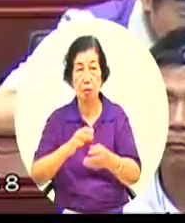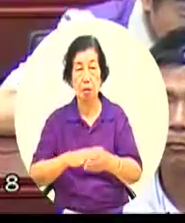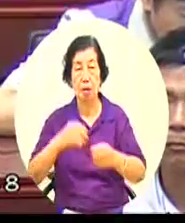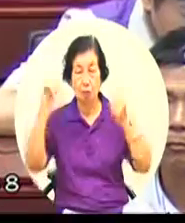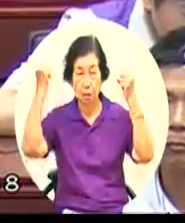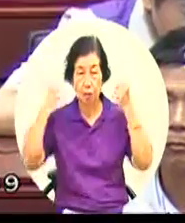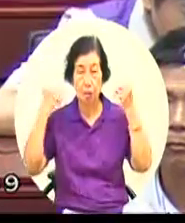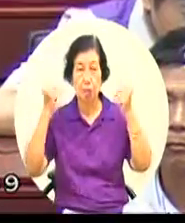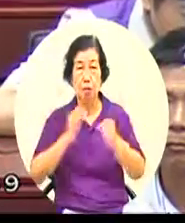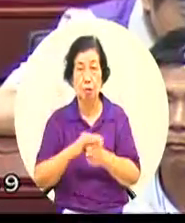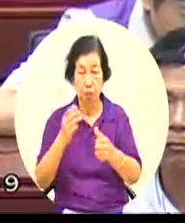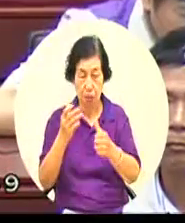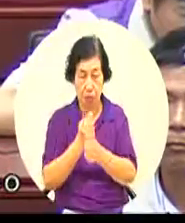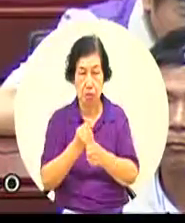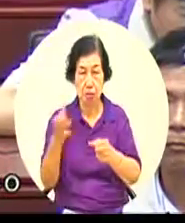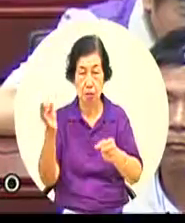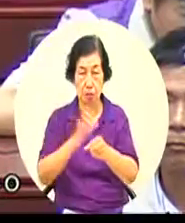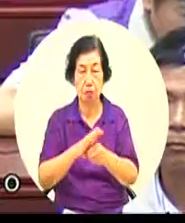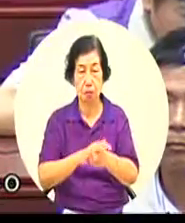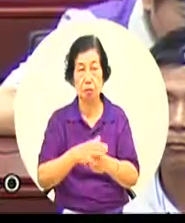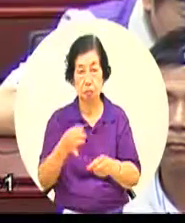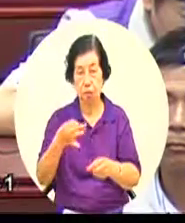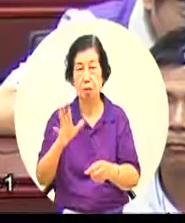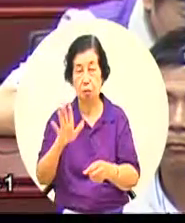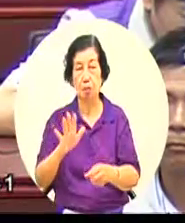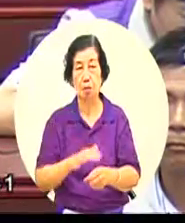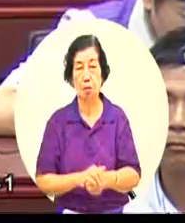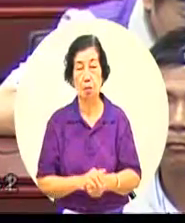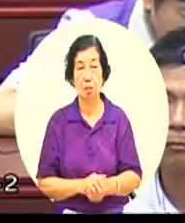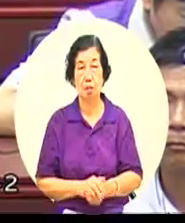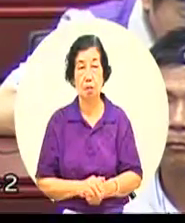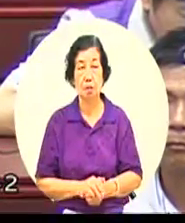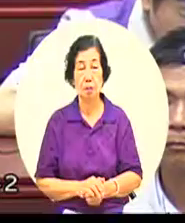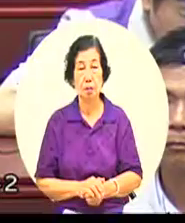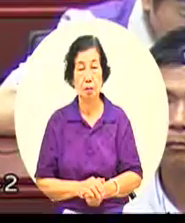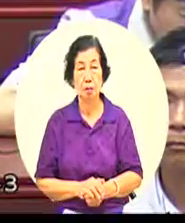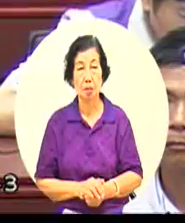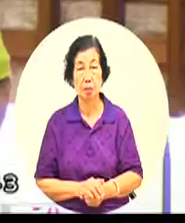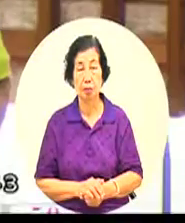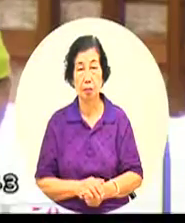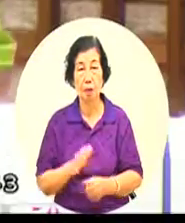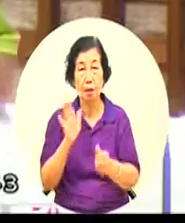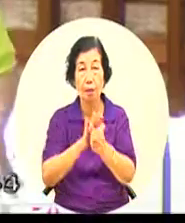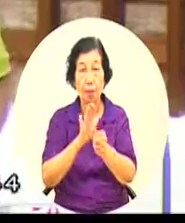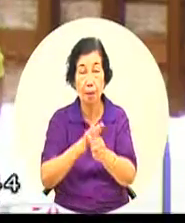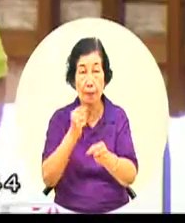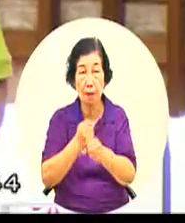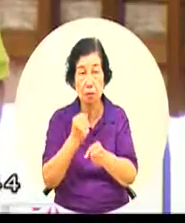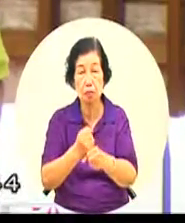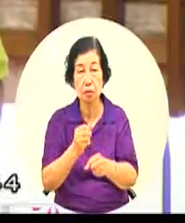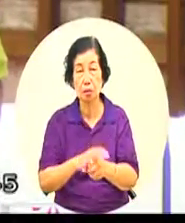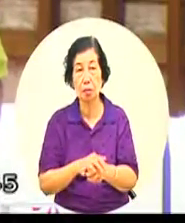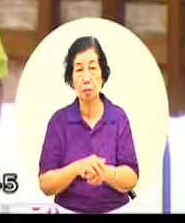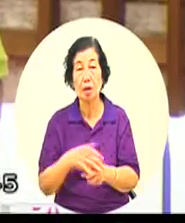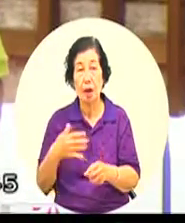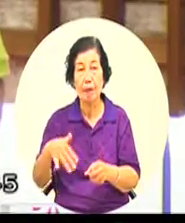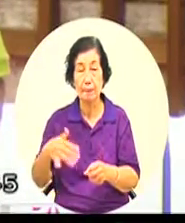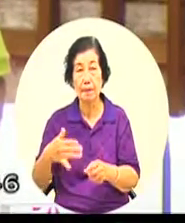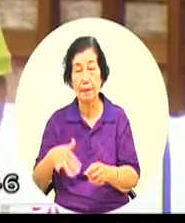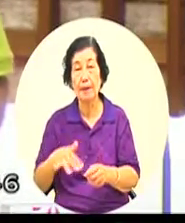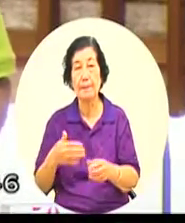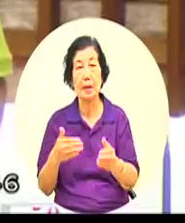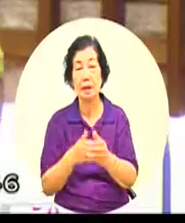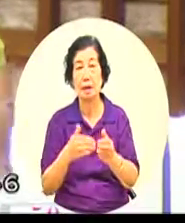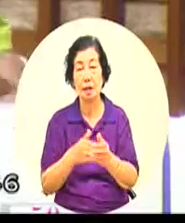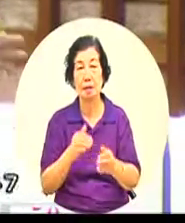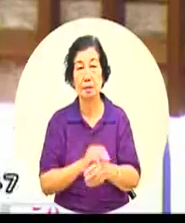个补助的经费。 啊，已经有下有去处理了吗？还在争取中？ 还在争取中。 哦，因